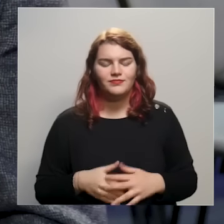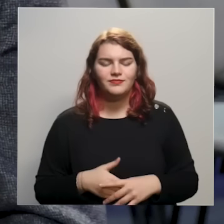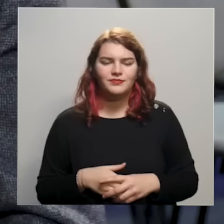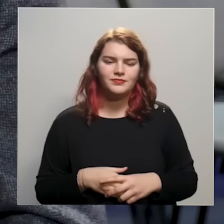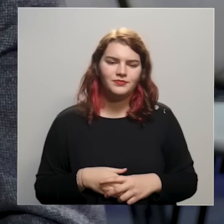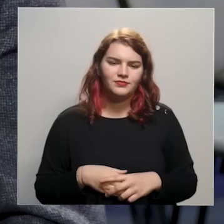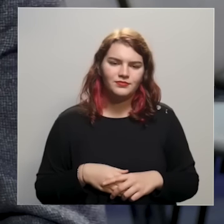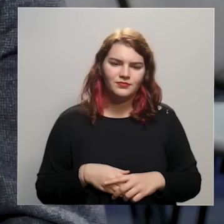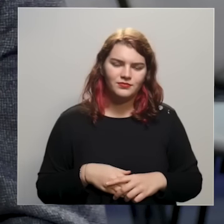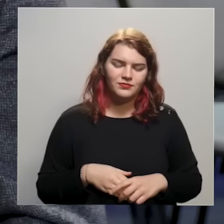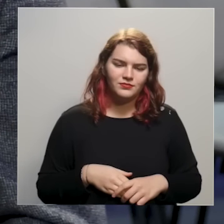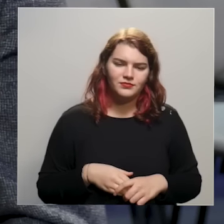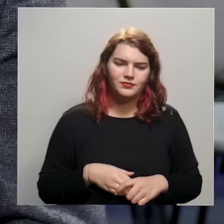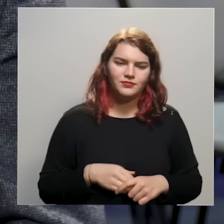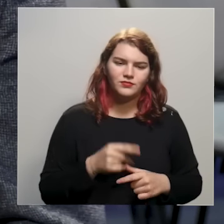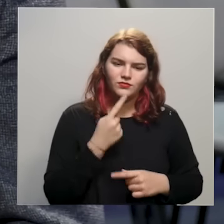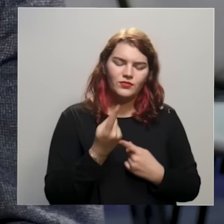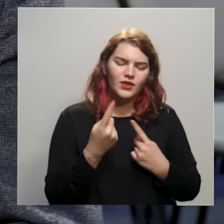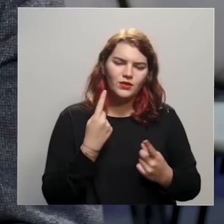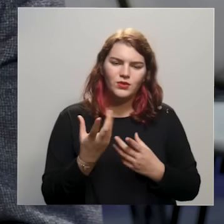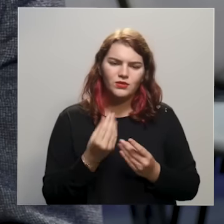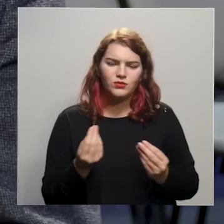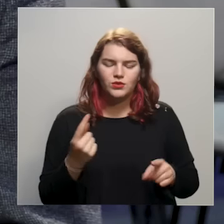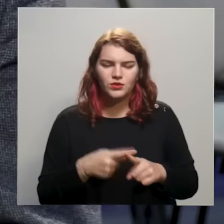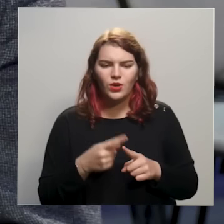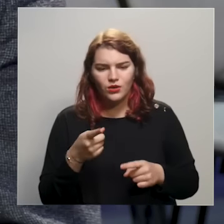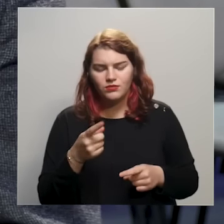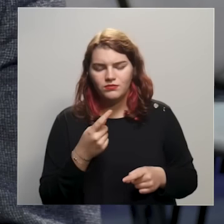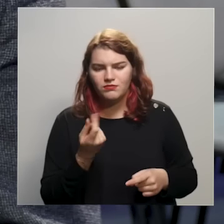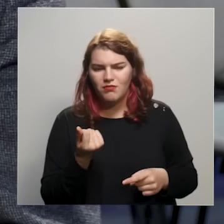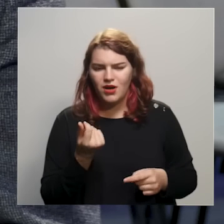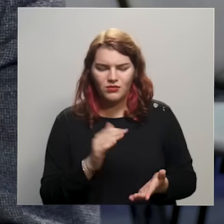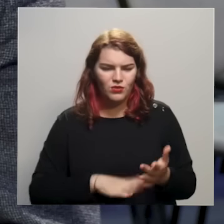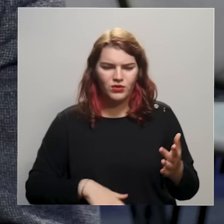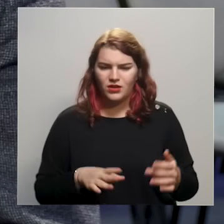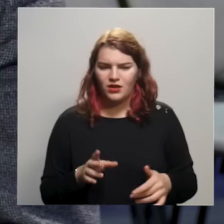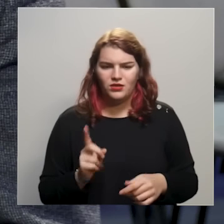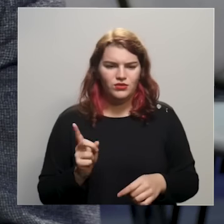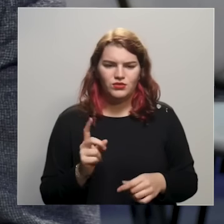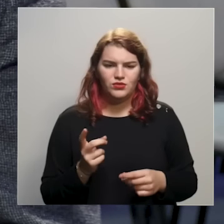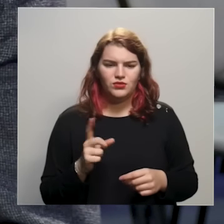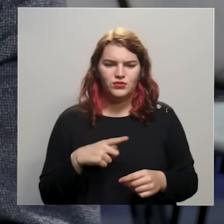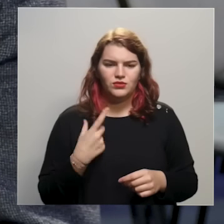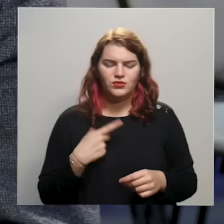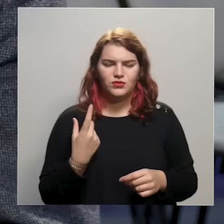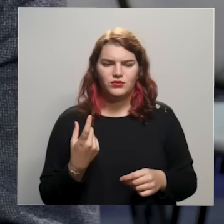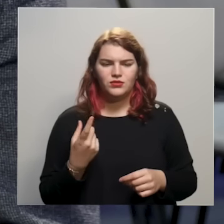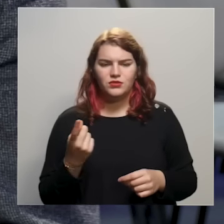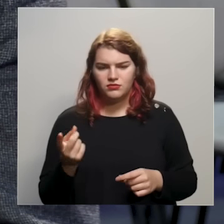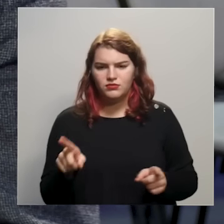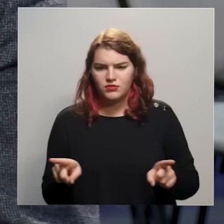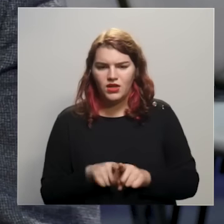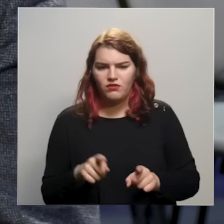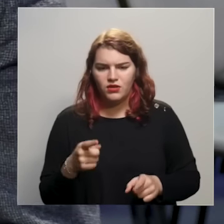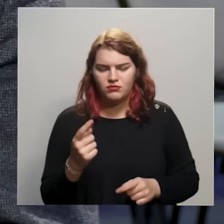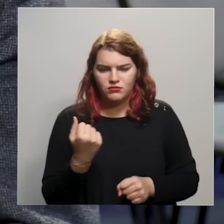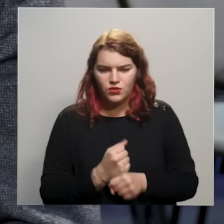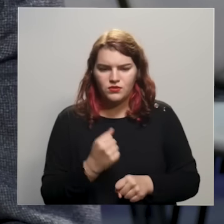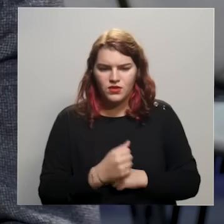Da, și spunea de multe ori că banii ăștia sunt muldari și că nu sunt... deși eu și lucram în